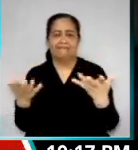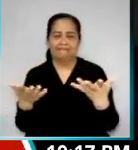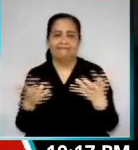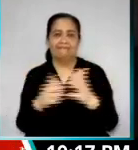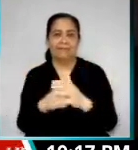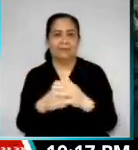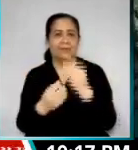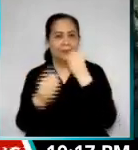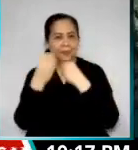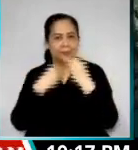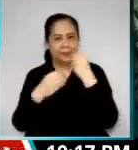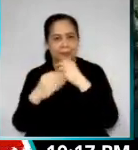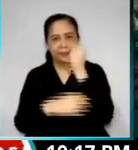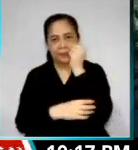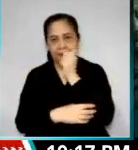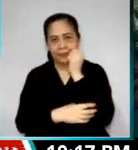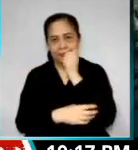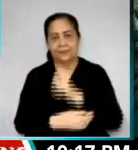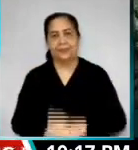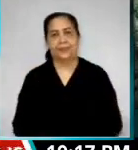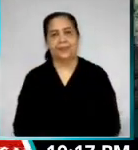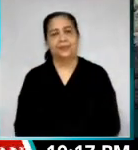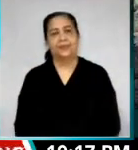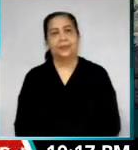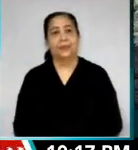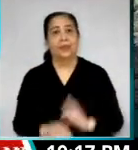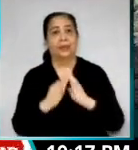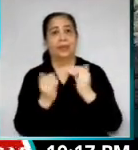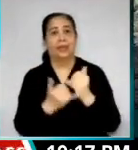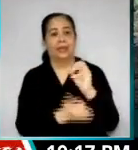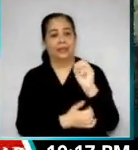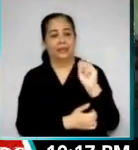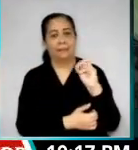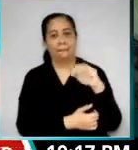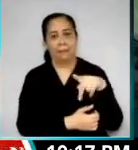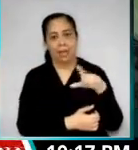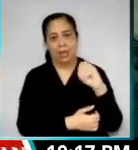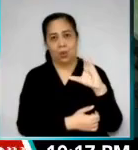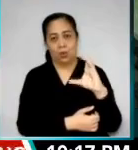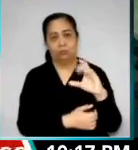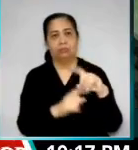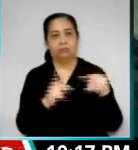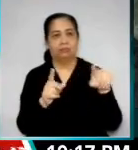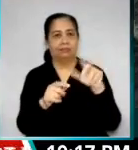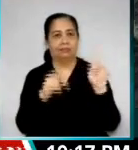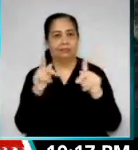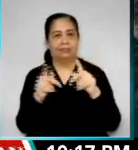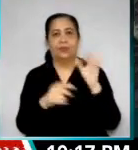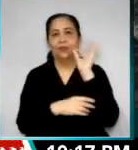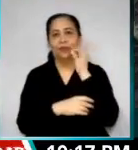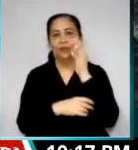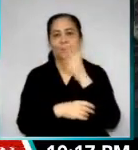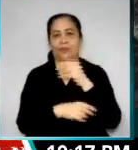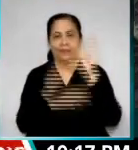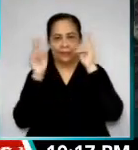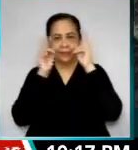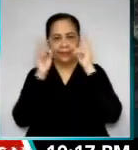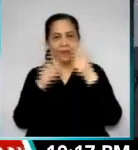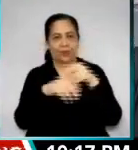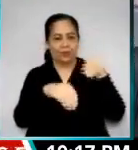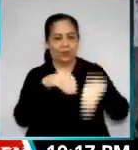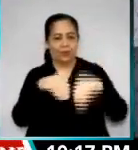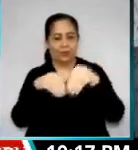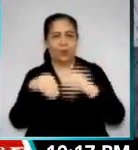sa araw. Sa Barangay Sampaloc naman, ang mga residente, prutas at gulay mula sa mga tanim sa bakuran ang